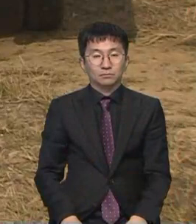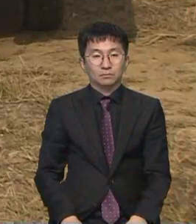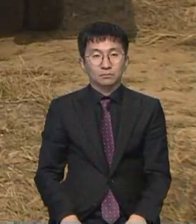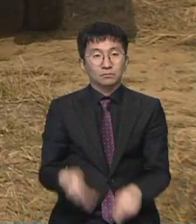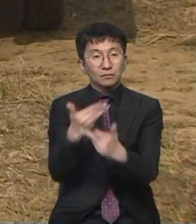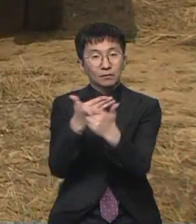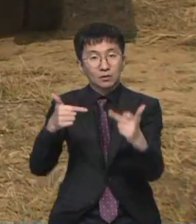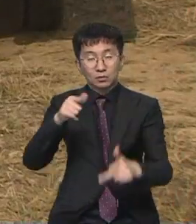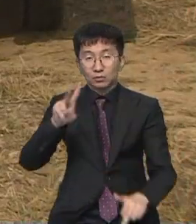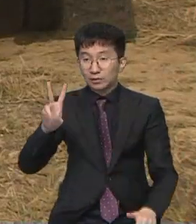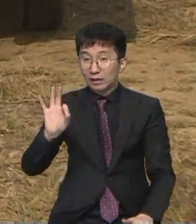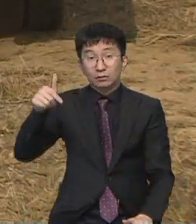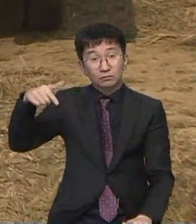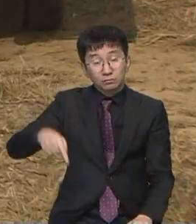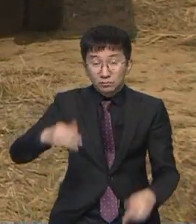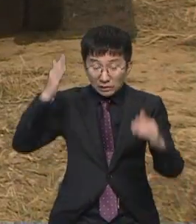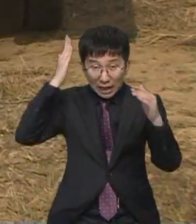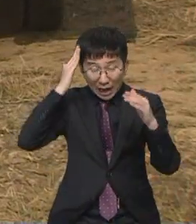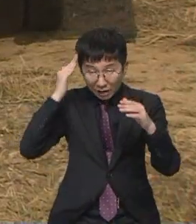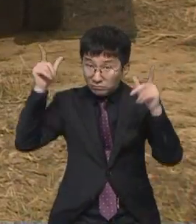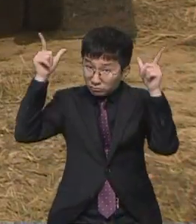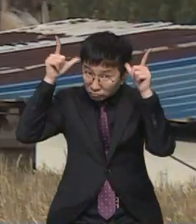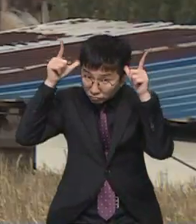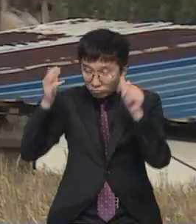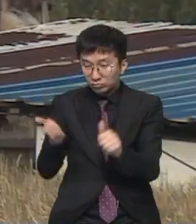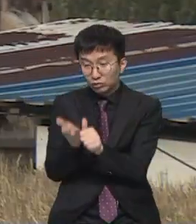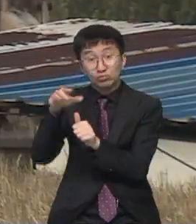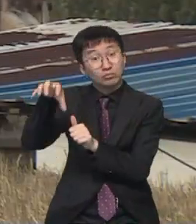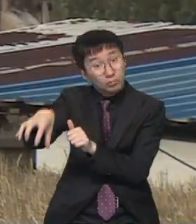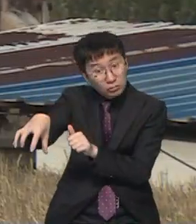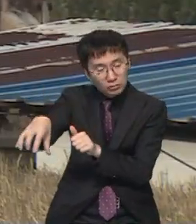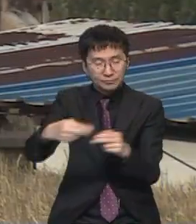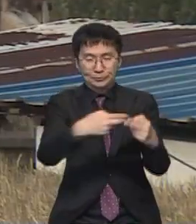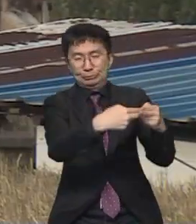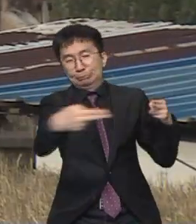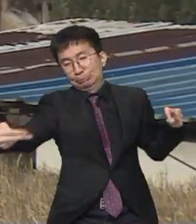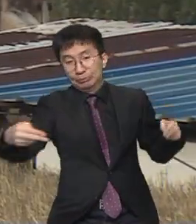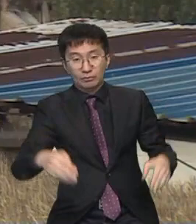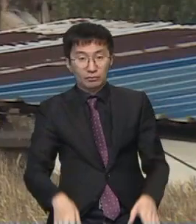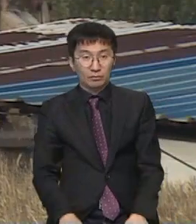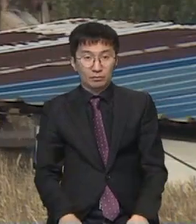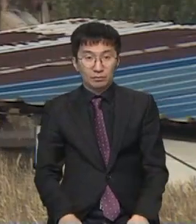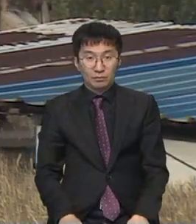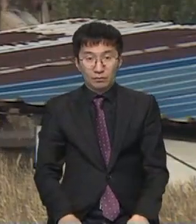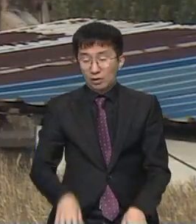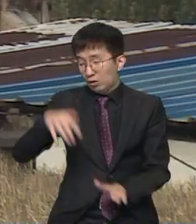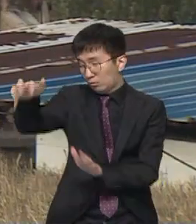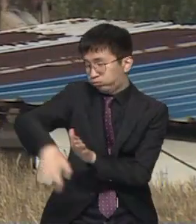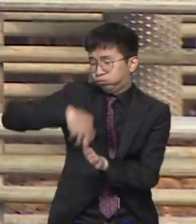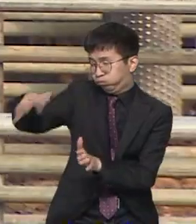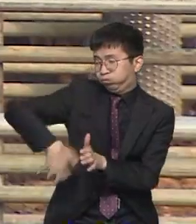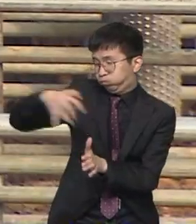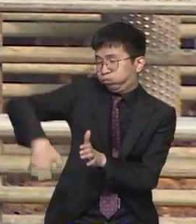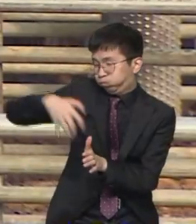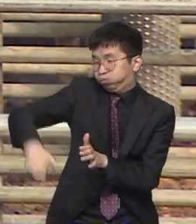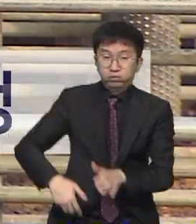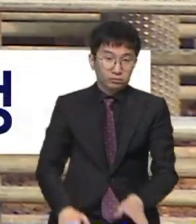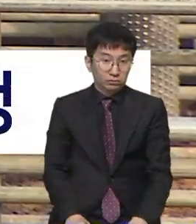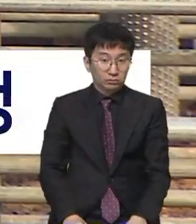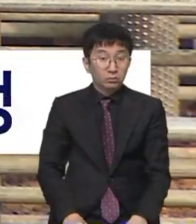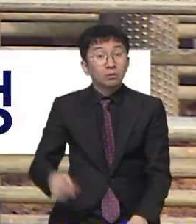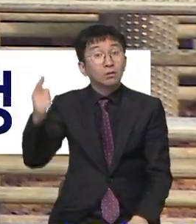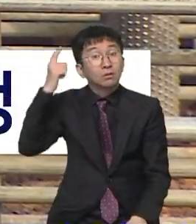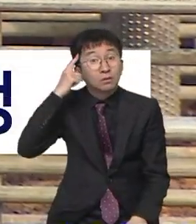강원도 양구의 한우 농장 입구에 출입 통제선이 쳐졌습니다. 안쪽에선 굴착기가 땅을 파기 시작합니다.